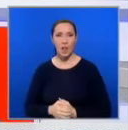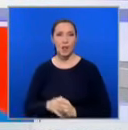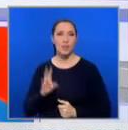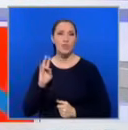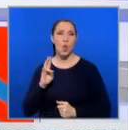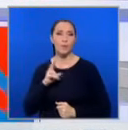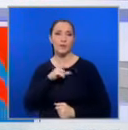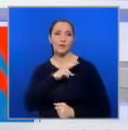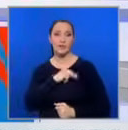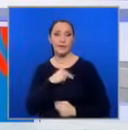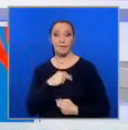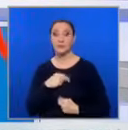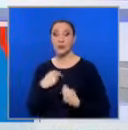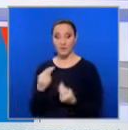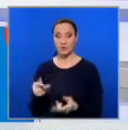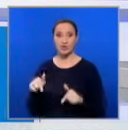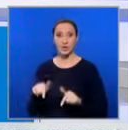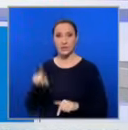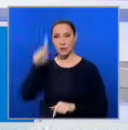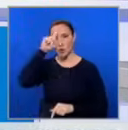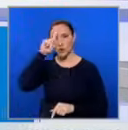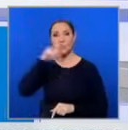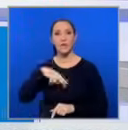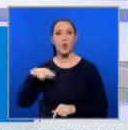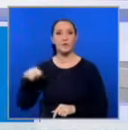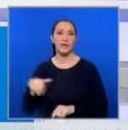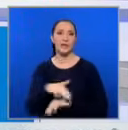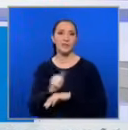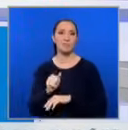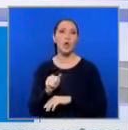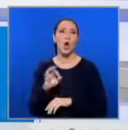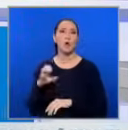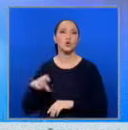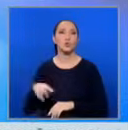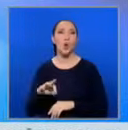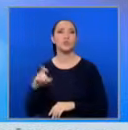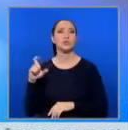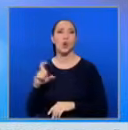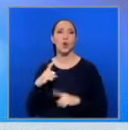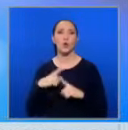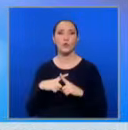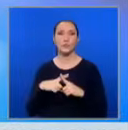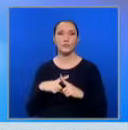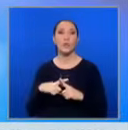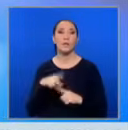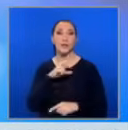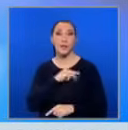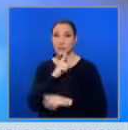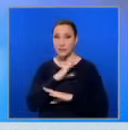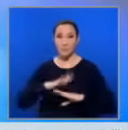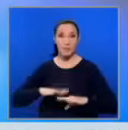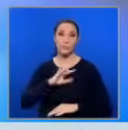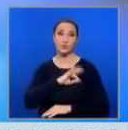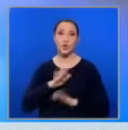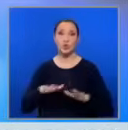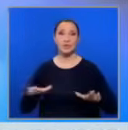Нобеловите награди бяха връчени днес в столиците на Норвегия и Швеция, Осло и Стокхолм. Нобелът за мир беше получен от децата